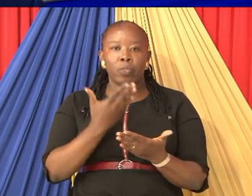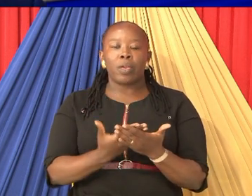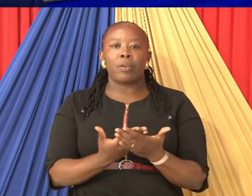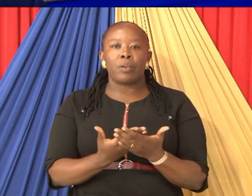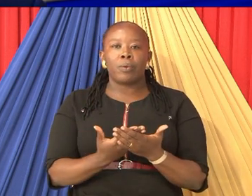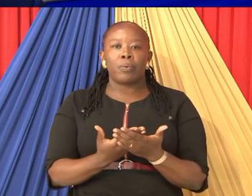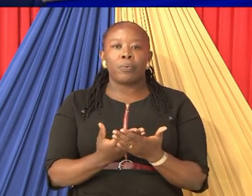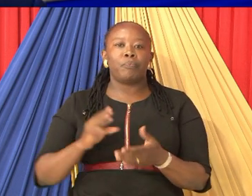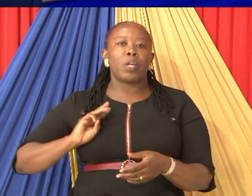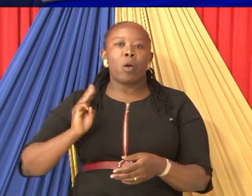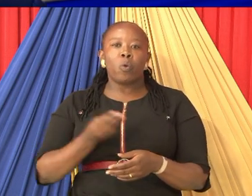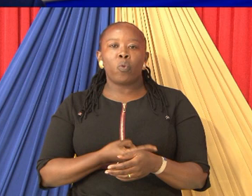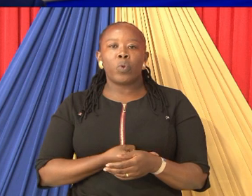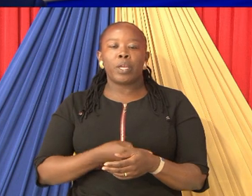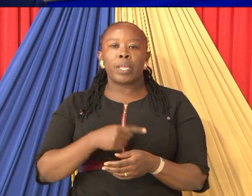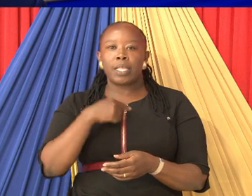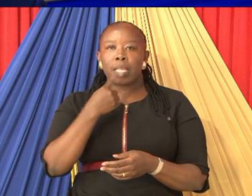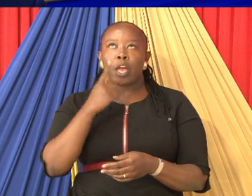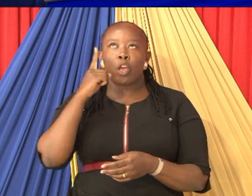Twasema wewe ni Mungu.